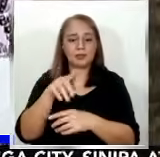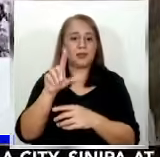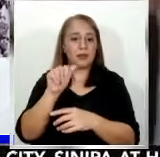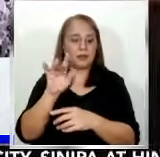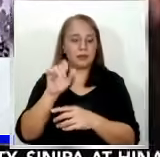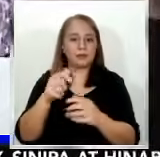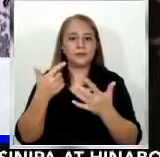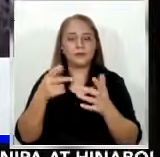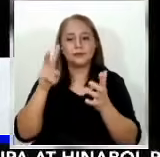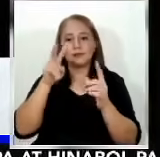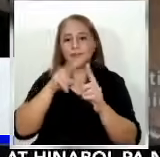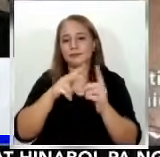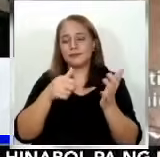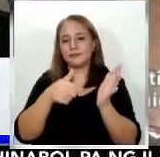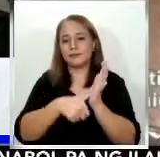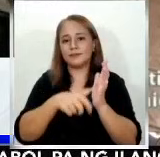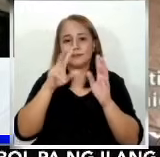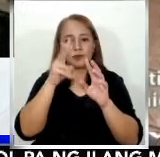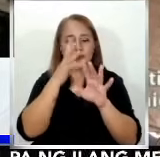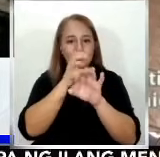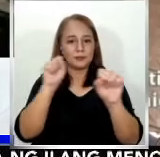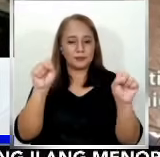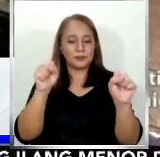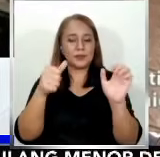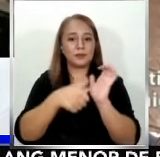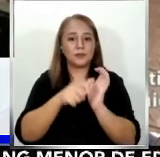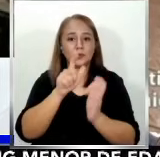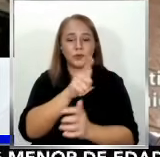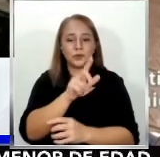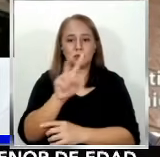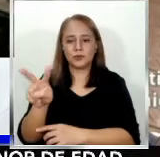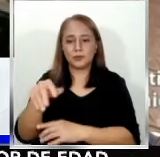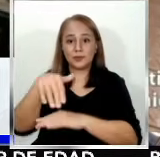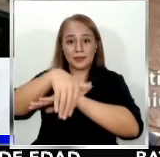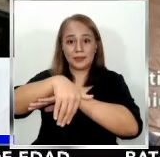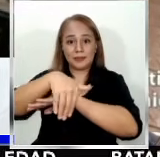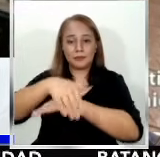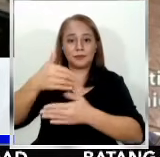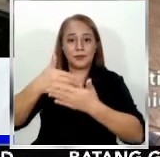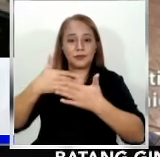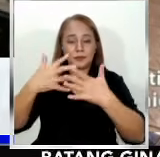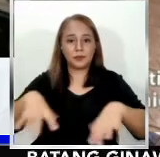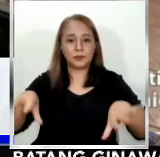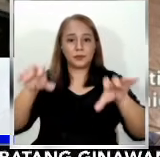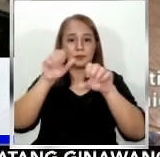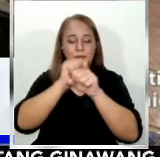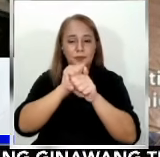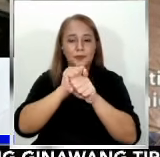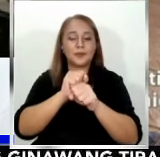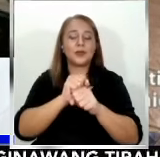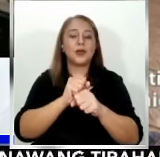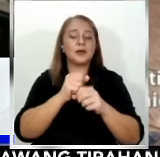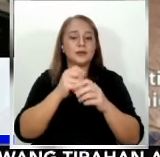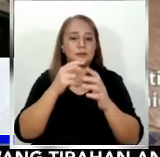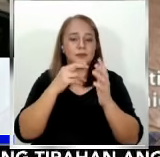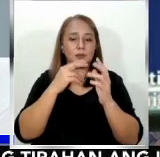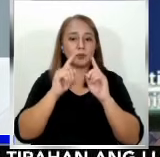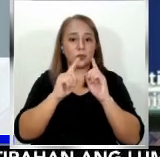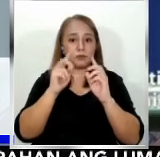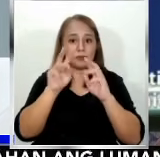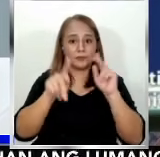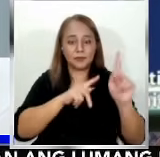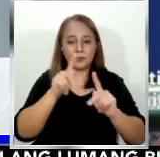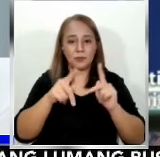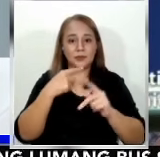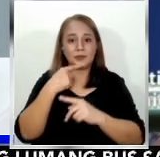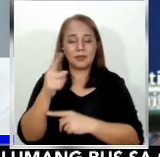sa election 2022. Kinagabihan, bago matapos ang kanyang pre-recorded na Talk to the People, ito ang umereng sinabi ng Pangulo.